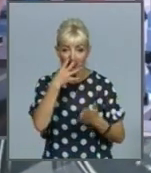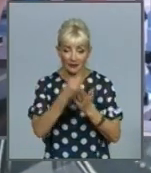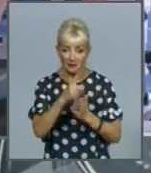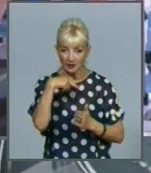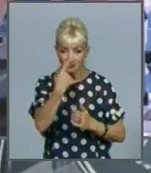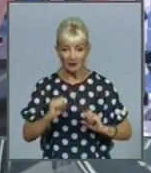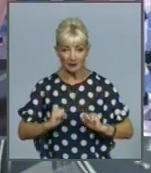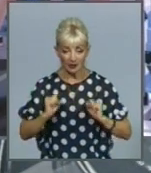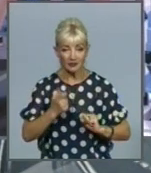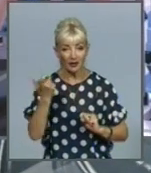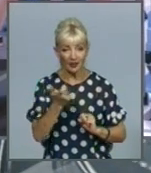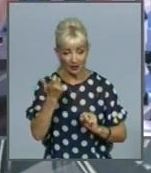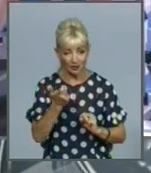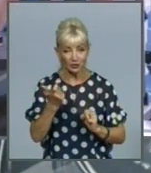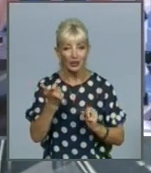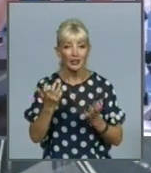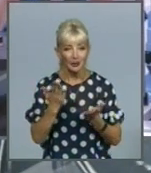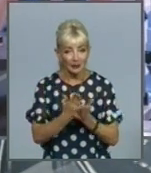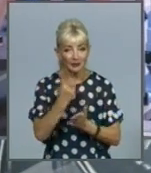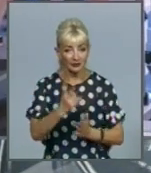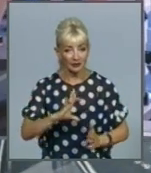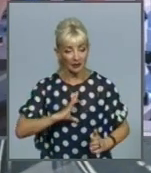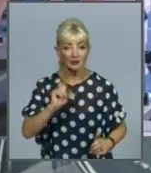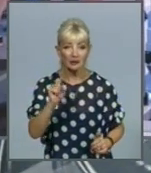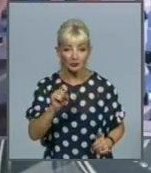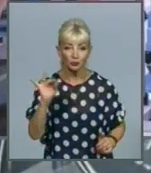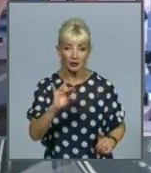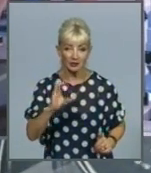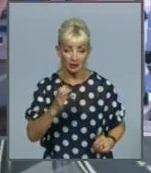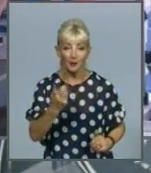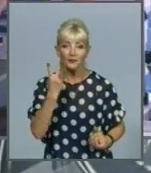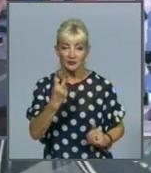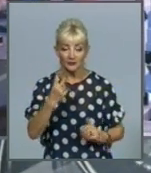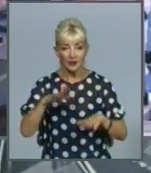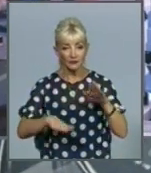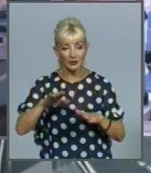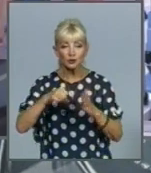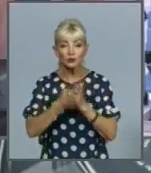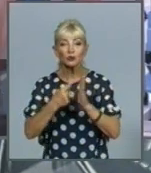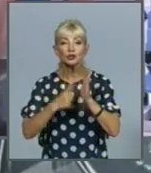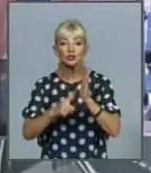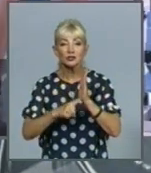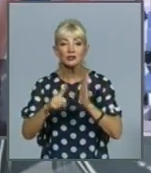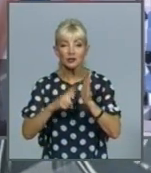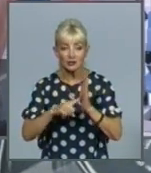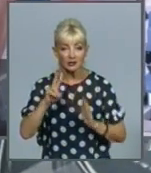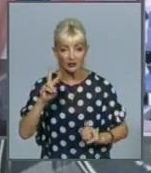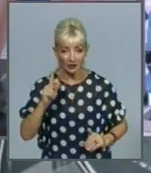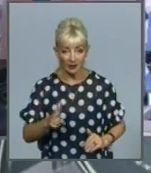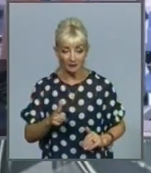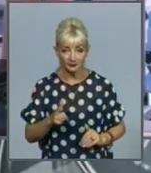индивидуальных усилий харьковчане добыли 2 награды – золотую и серебряную. Обе весовой категории до 66